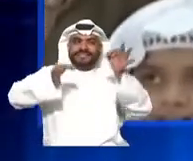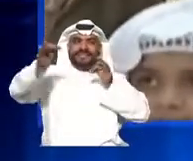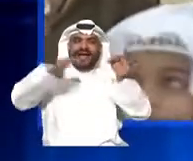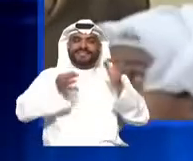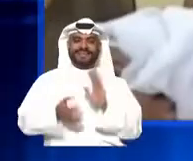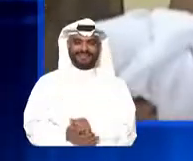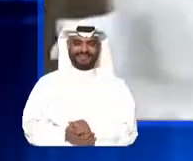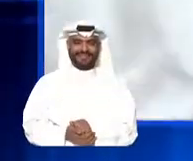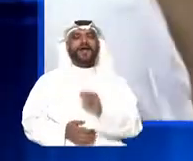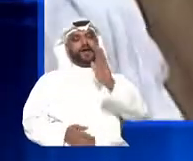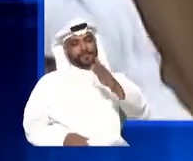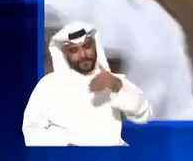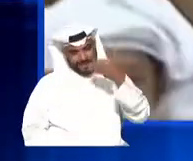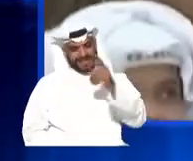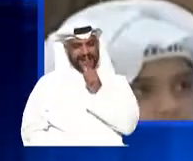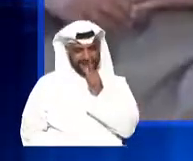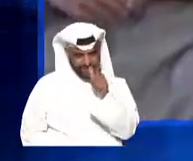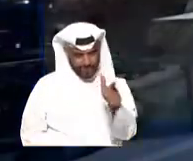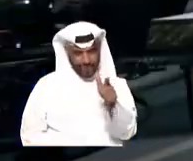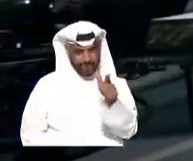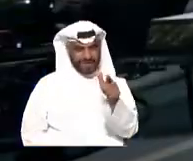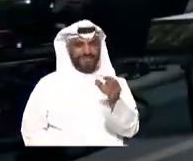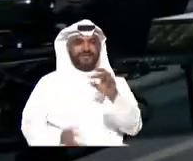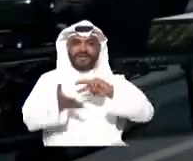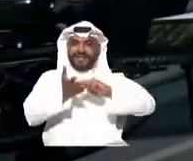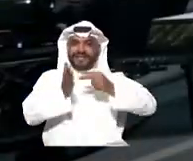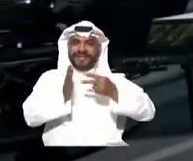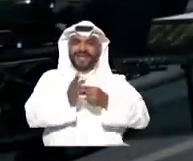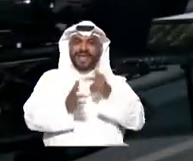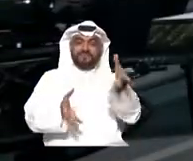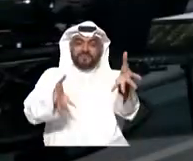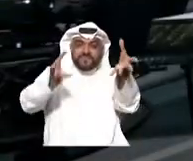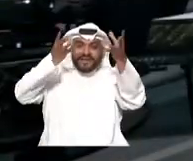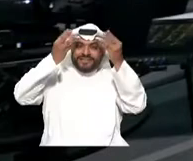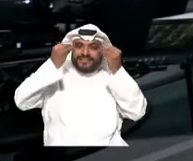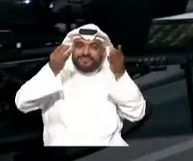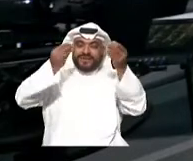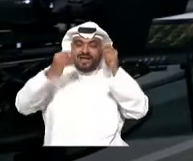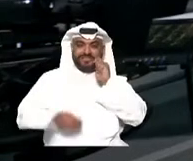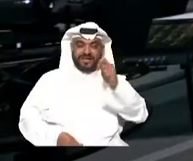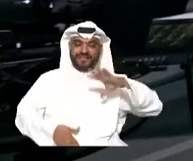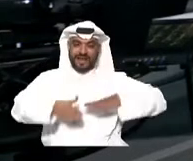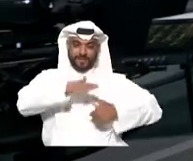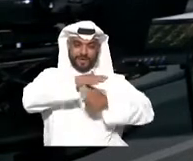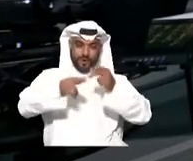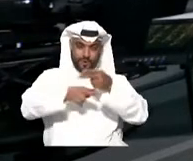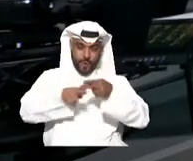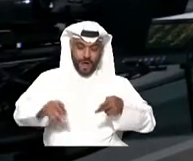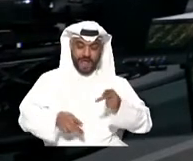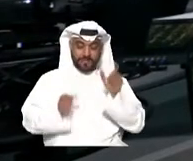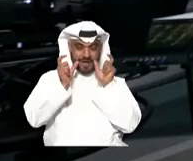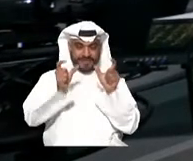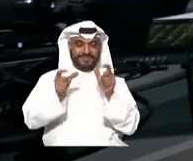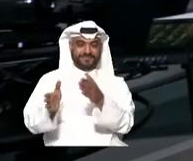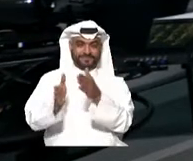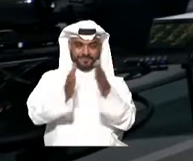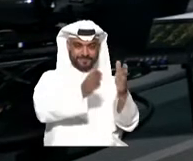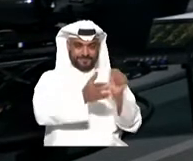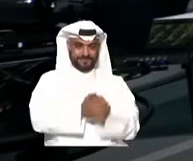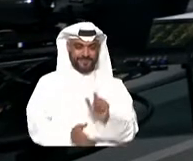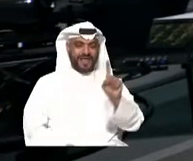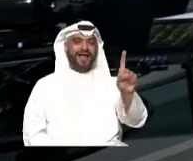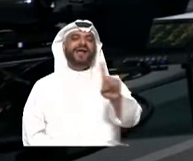سوف نتحدث دكتور عايد حول امتزاج شخصية سمو حفظه الله الجانب الأمني وأيضا بالجانب المدني. نعم.